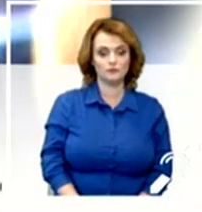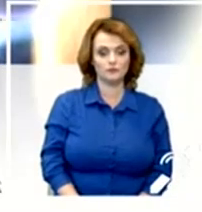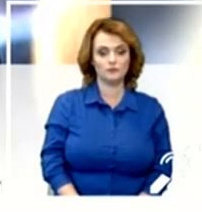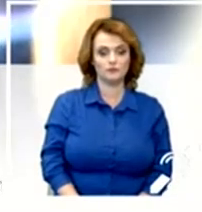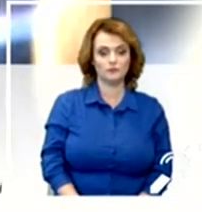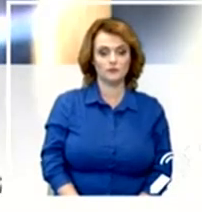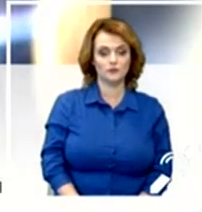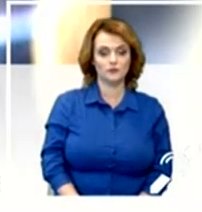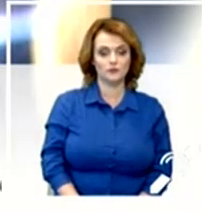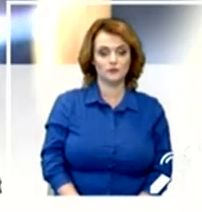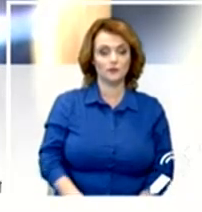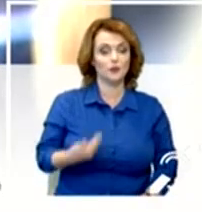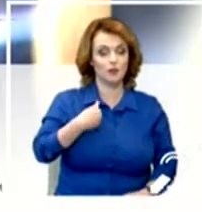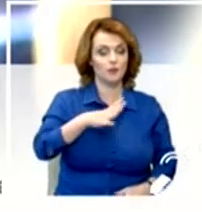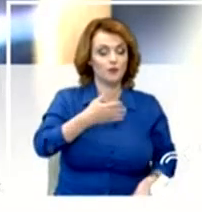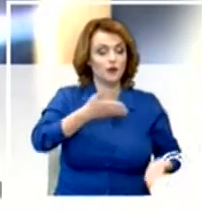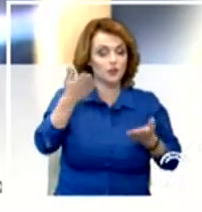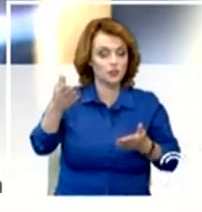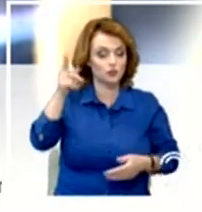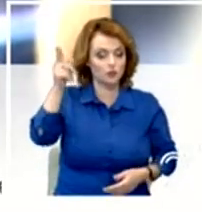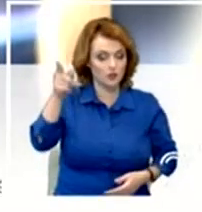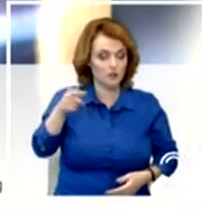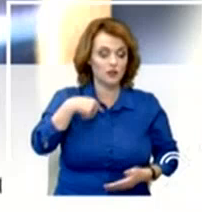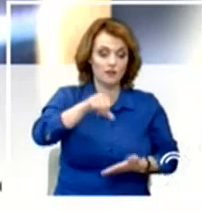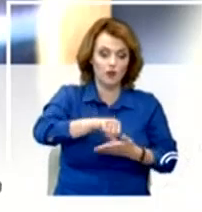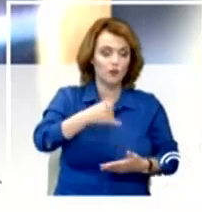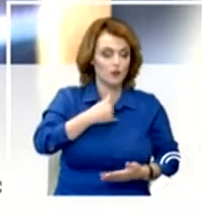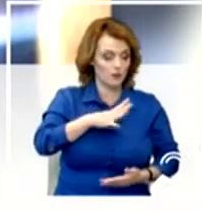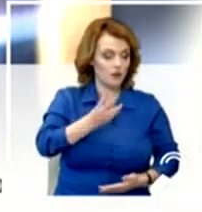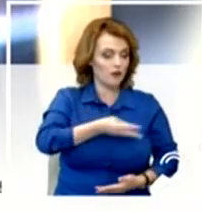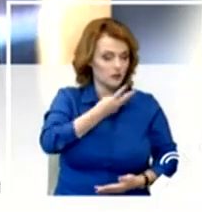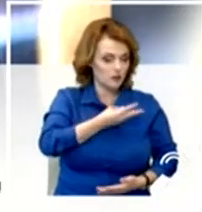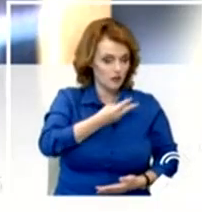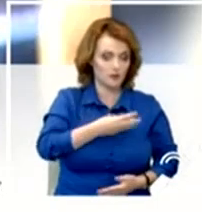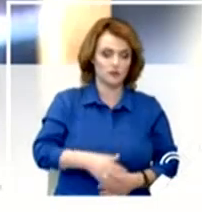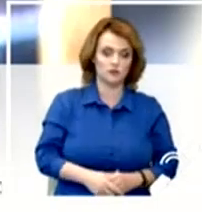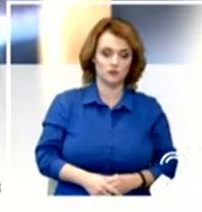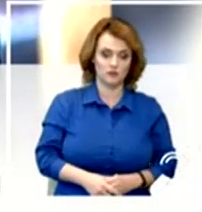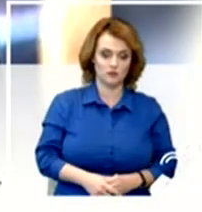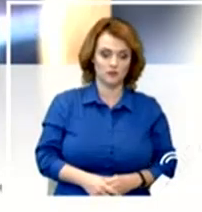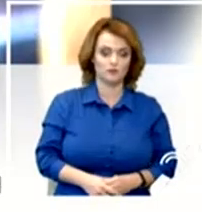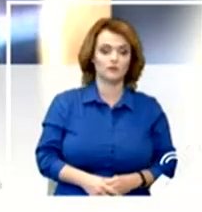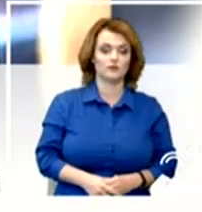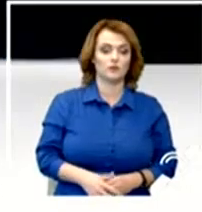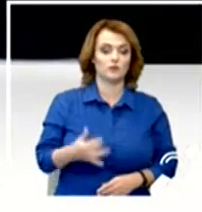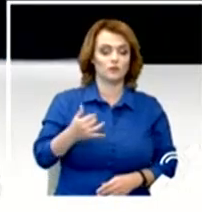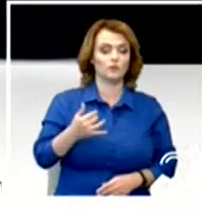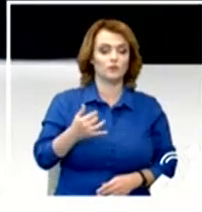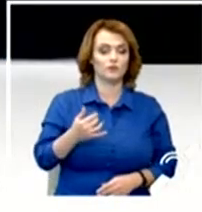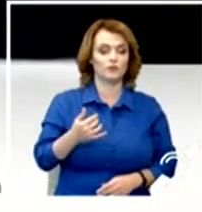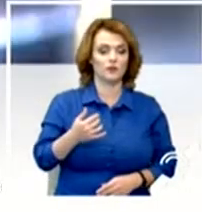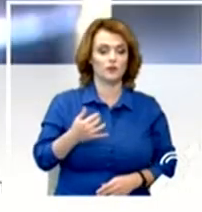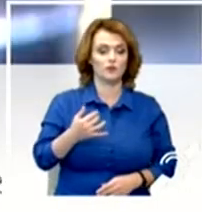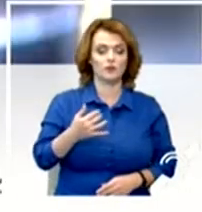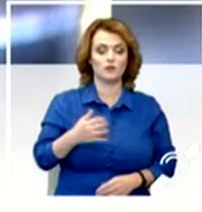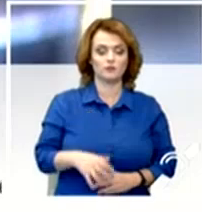concentrarea este extraordinară și dorința aceasta de a învinge o